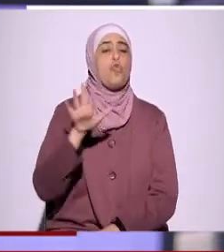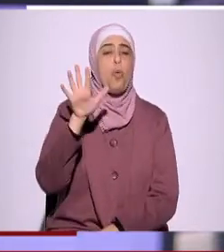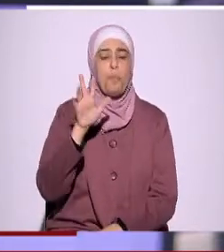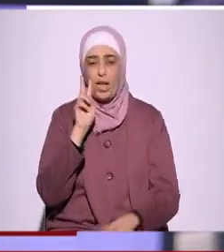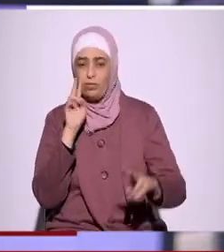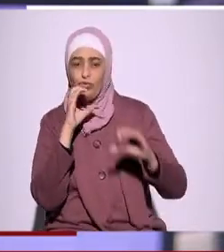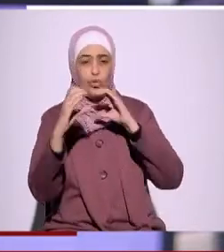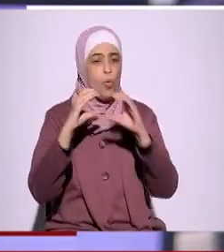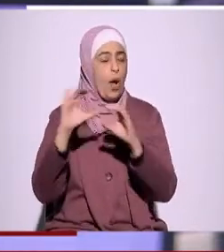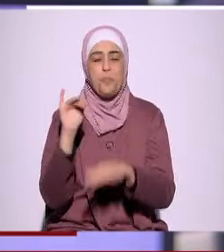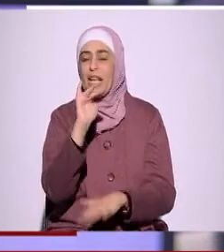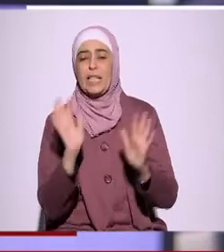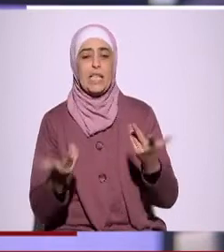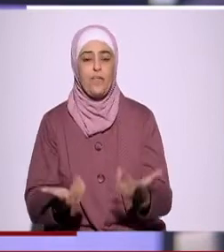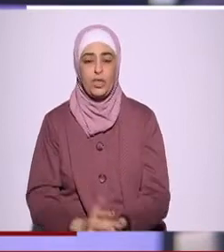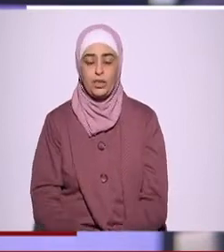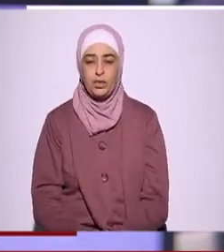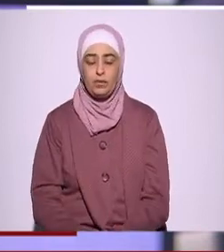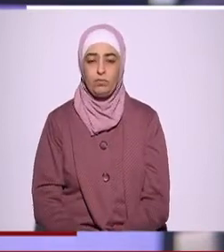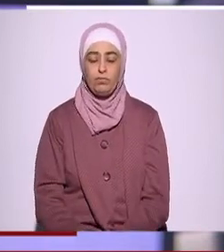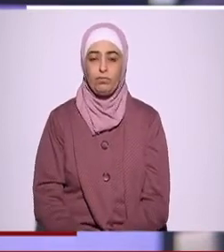يدور في السودان؟